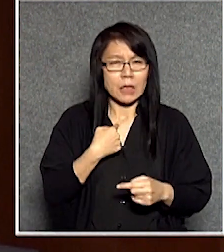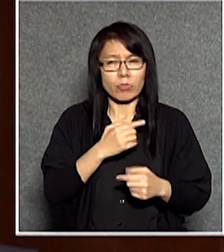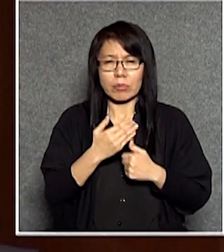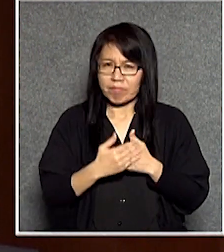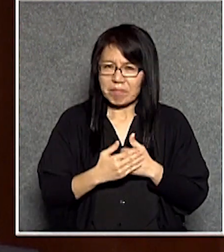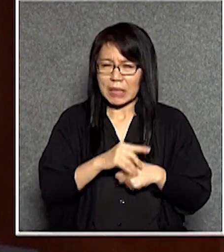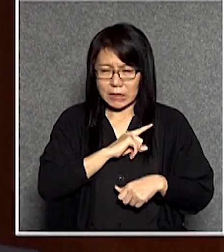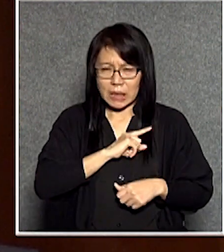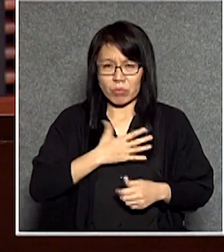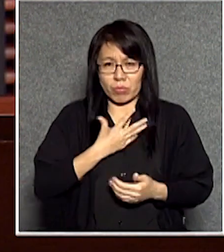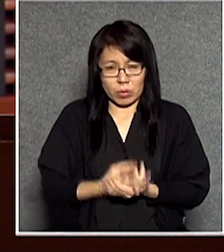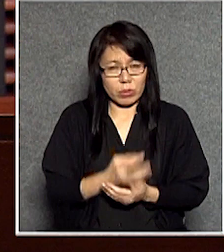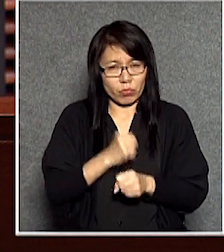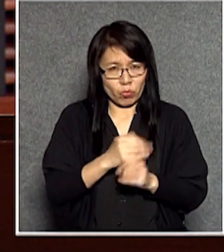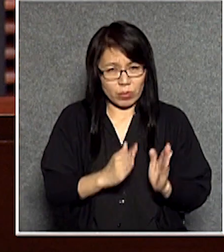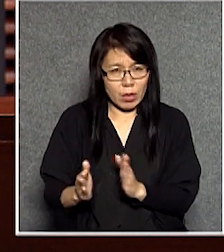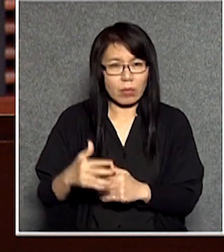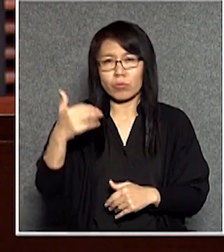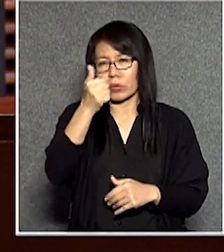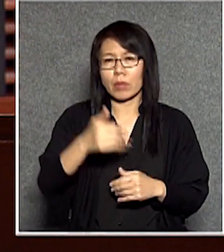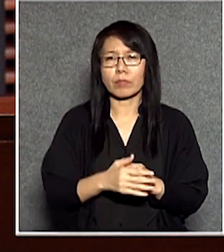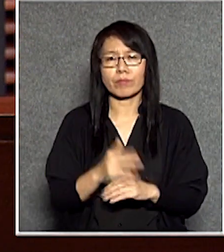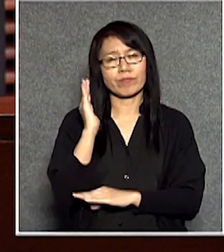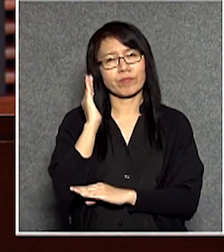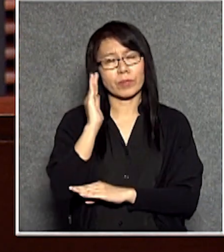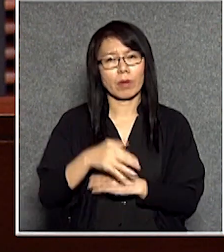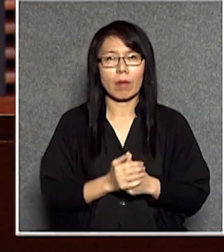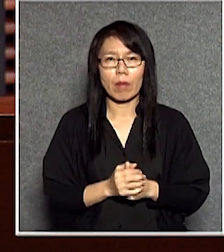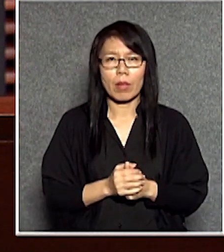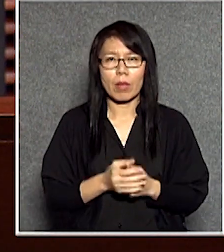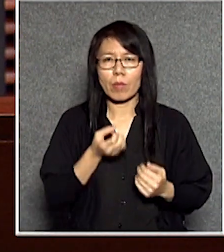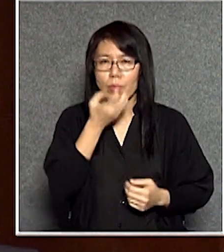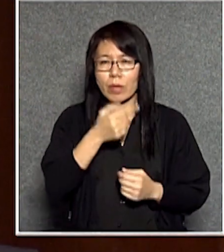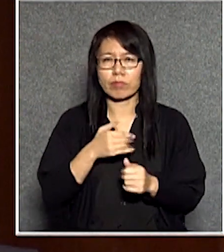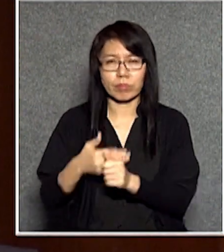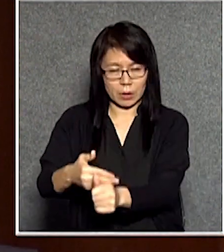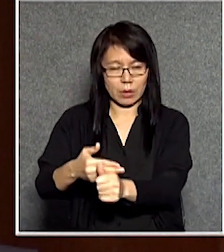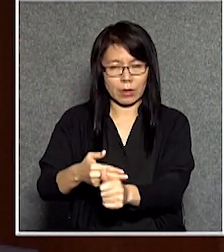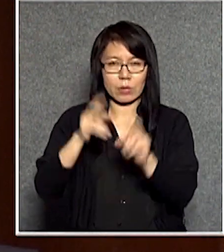主席，本人謹此陳辭，提出彈劾動議。